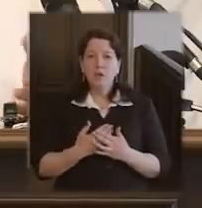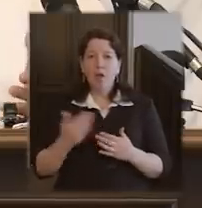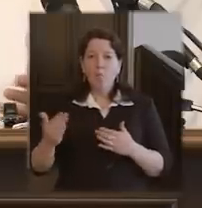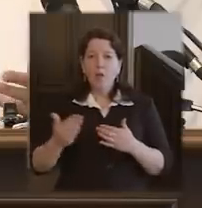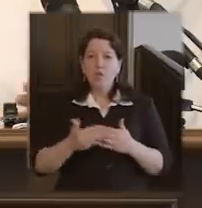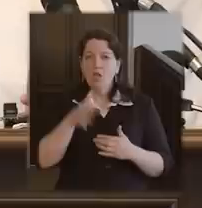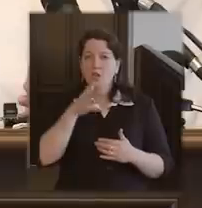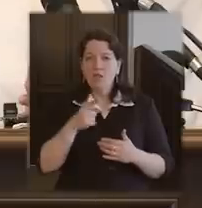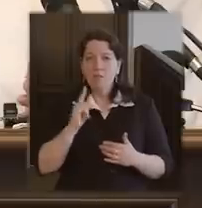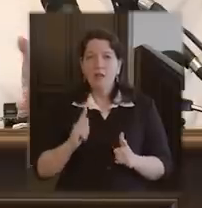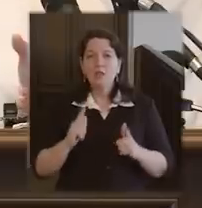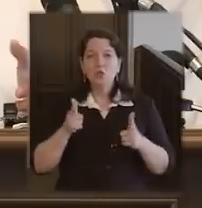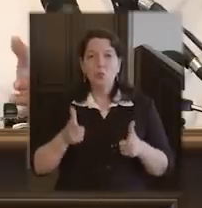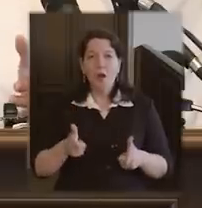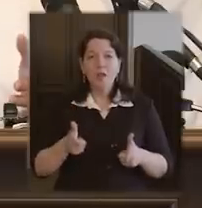скоро или уже